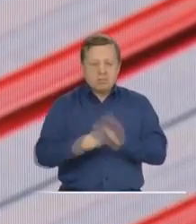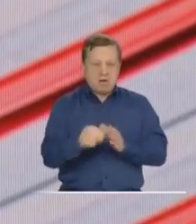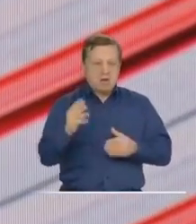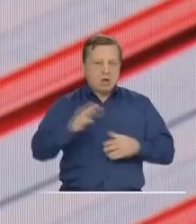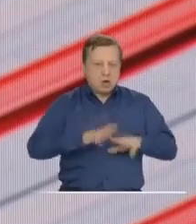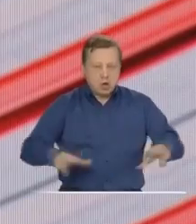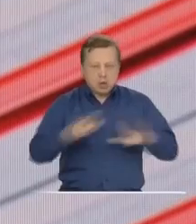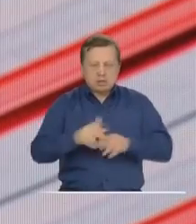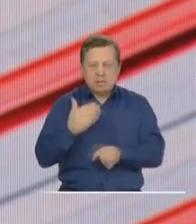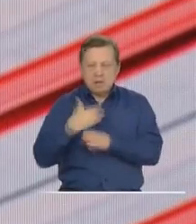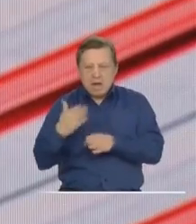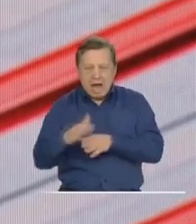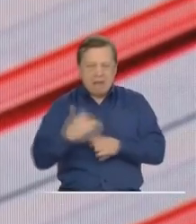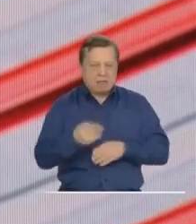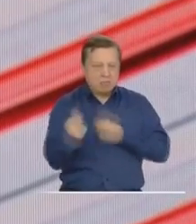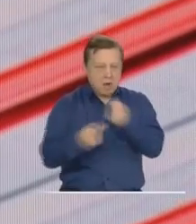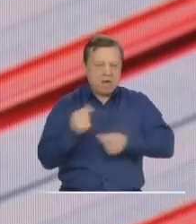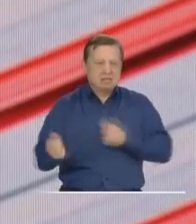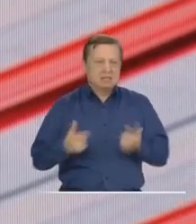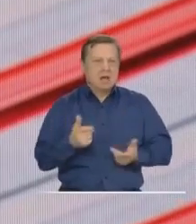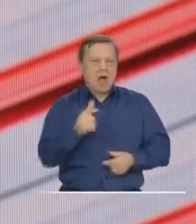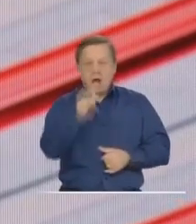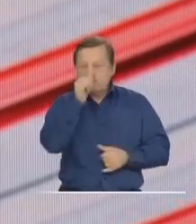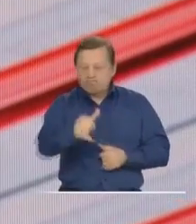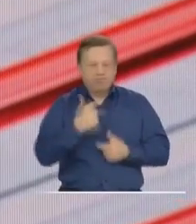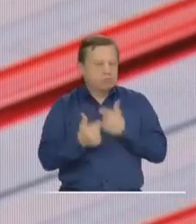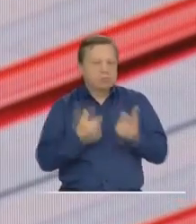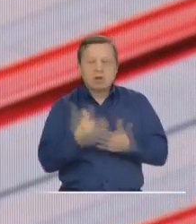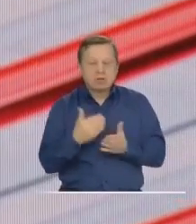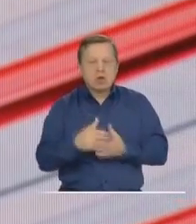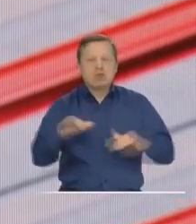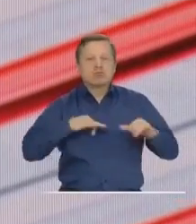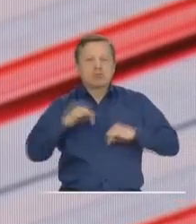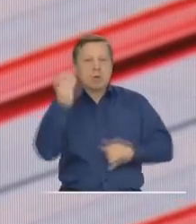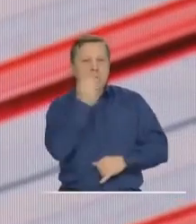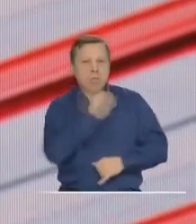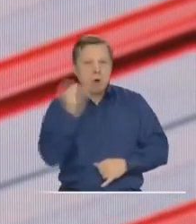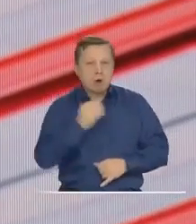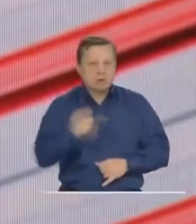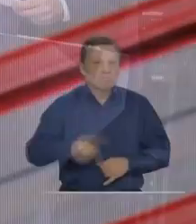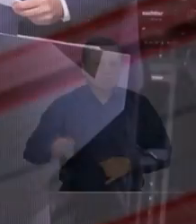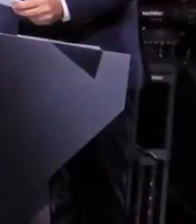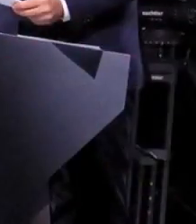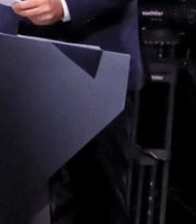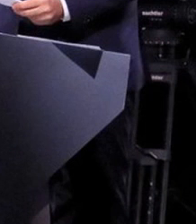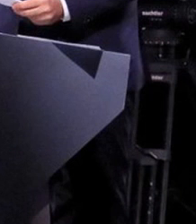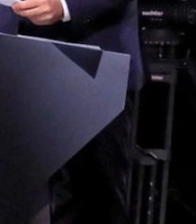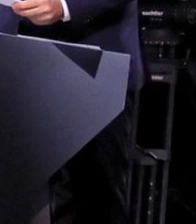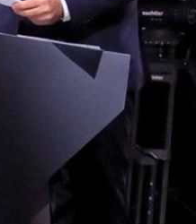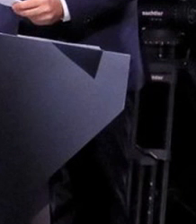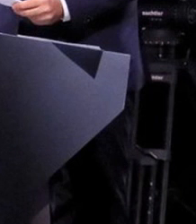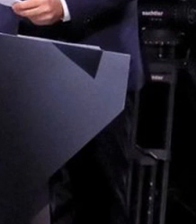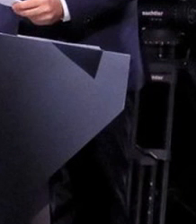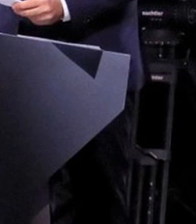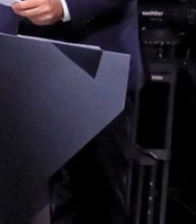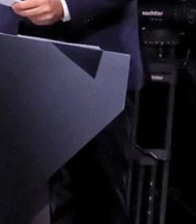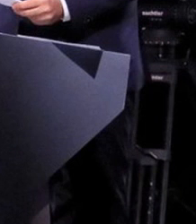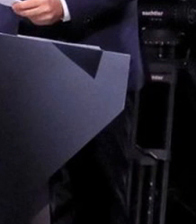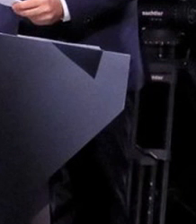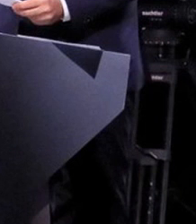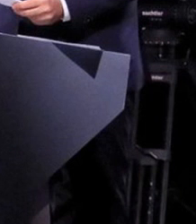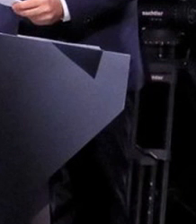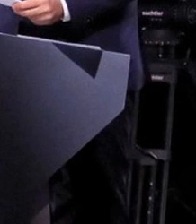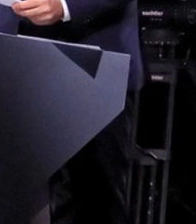zapłacić lizzy ale nie może tego zrobić bo rząd morawieckiego wystraszył ludzi i nie ma klientów w pierwszej rundzie kandydat na